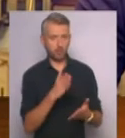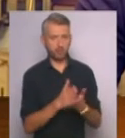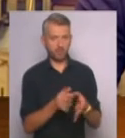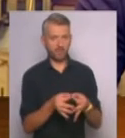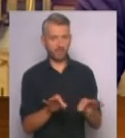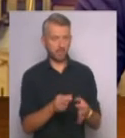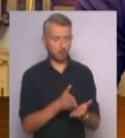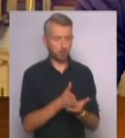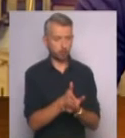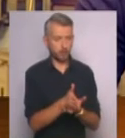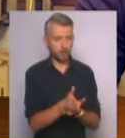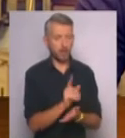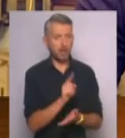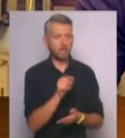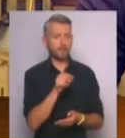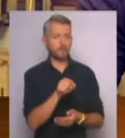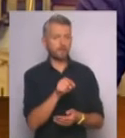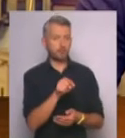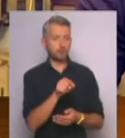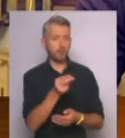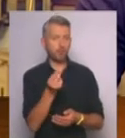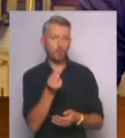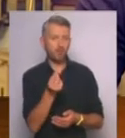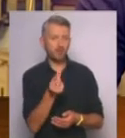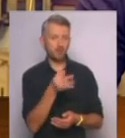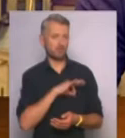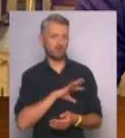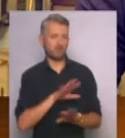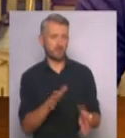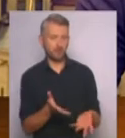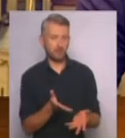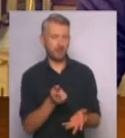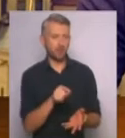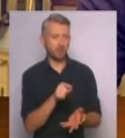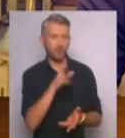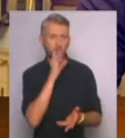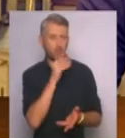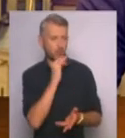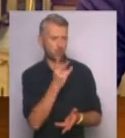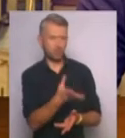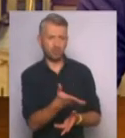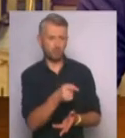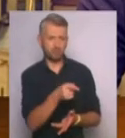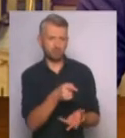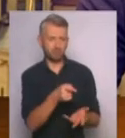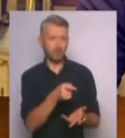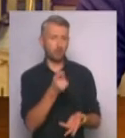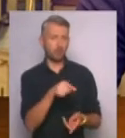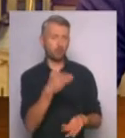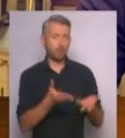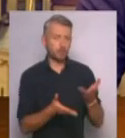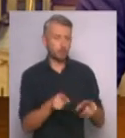маршрут, але він є комерційно непривабливим, і тому перевізник на нього ніяк не хоче заходити, тому можливо